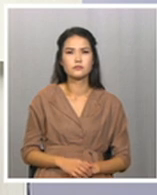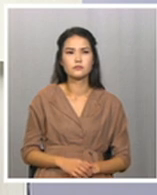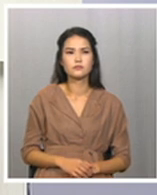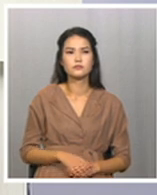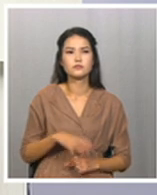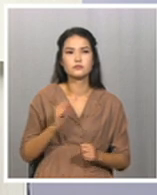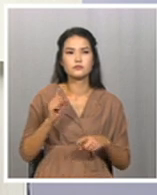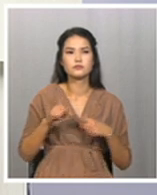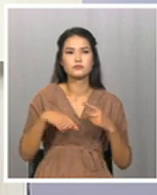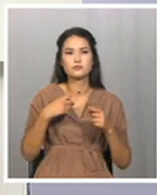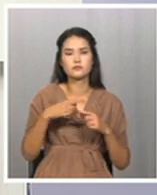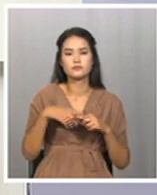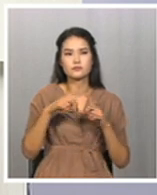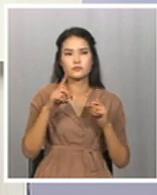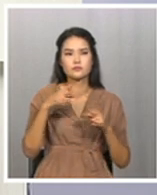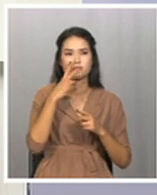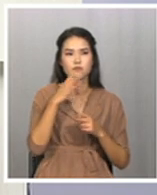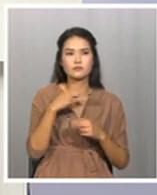Келесі парақшаның атауын